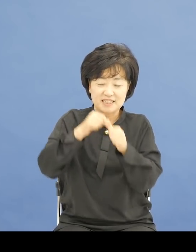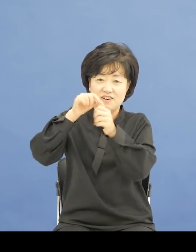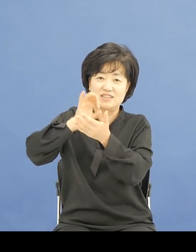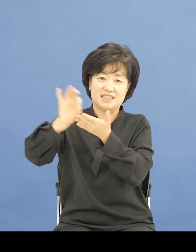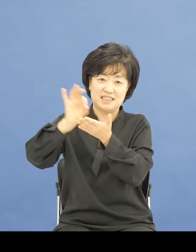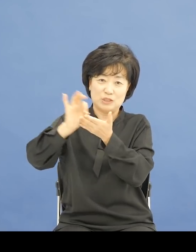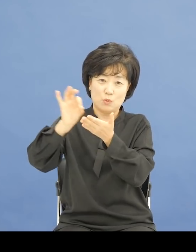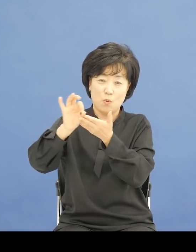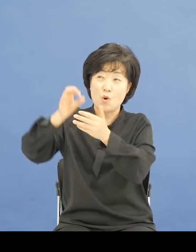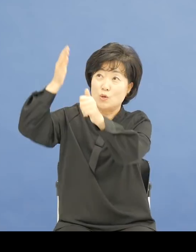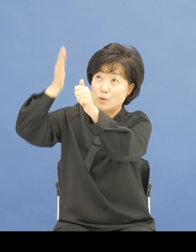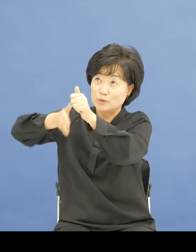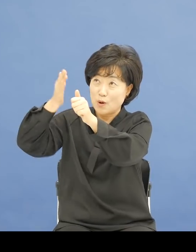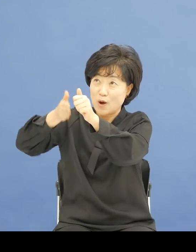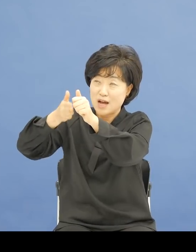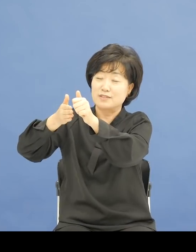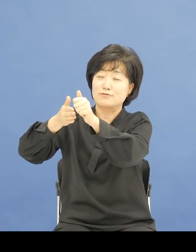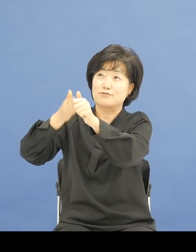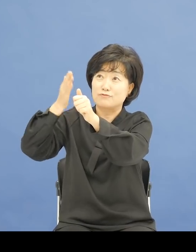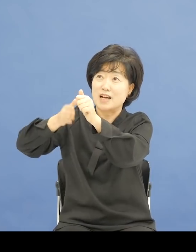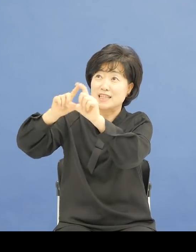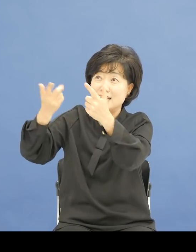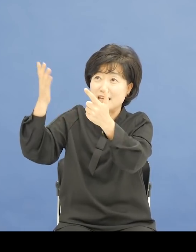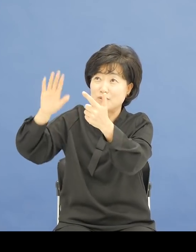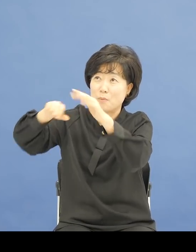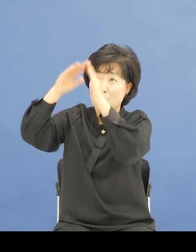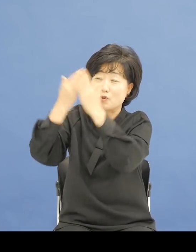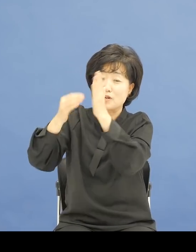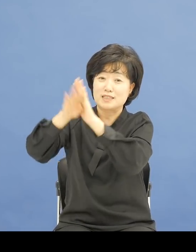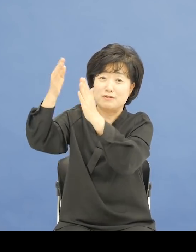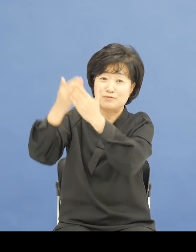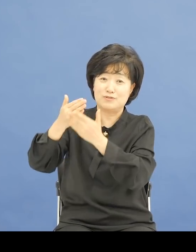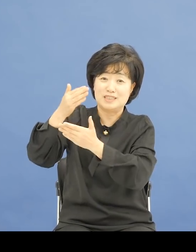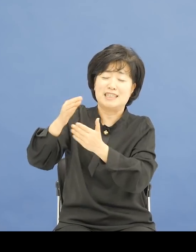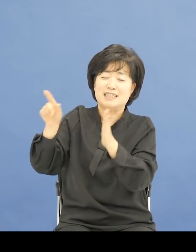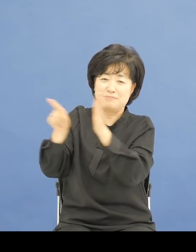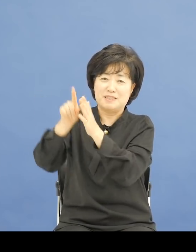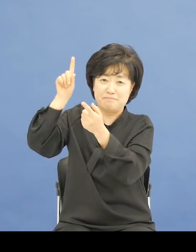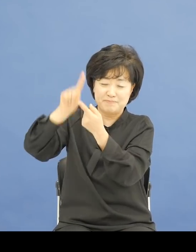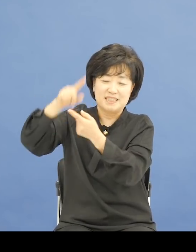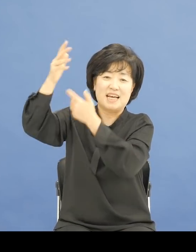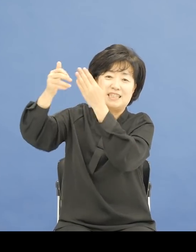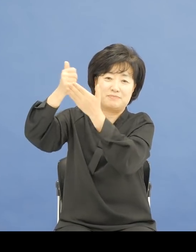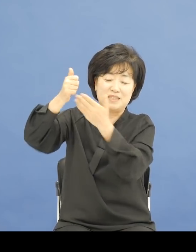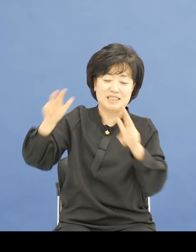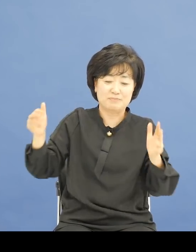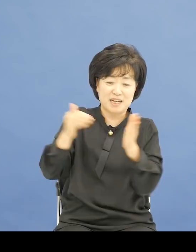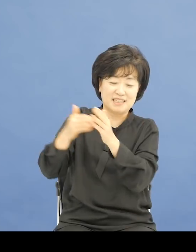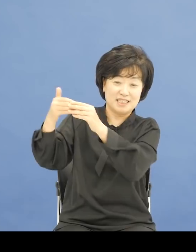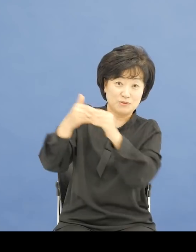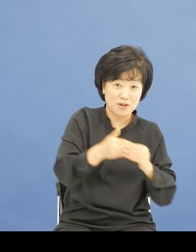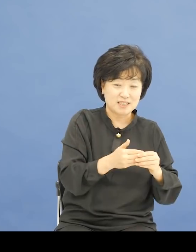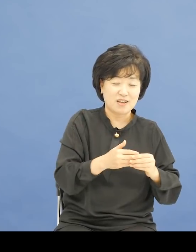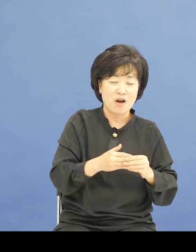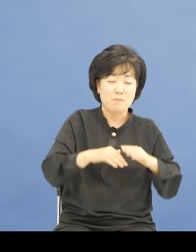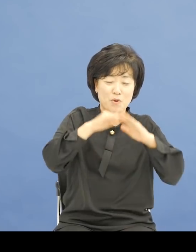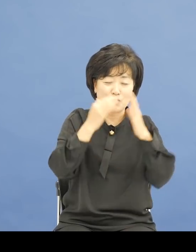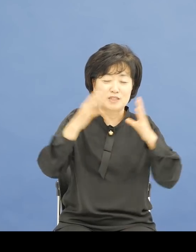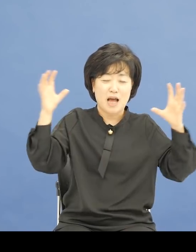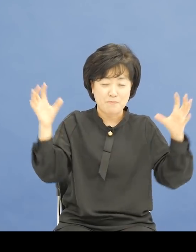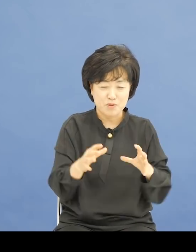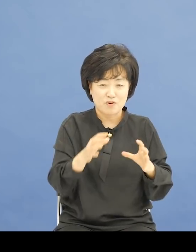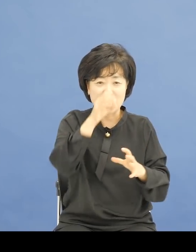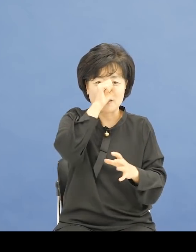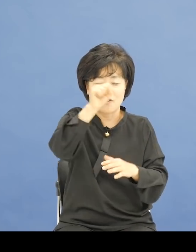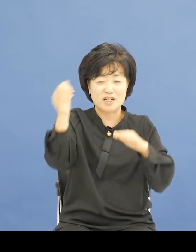들어쓰시고 요청하고 구하지 않아도 모든 걸 채우시는 신실하신 하나님께서 와. 지금까지 인도하시고 결국은 합력하여